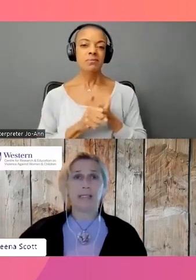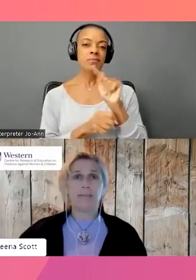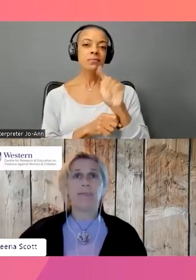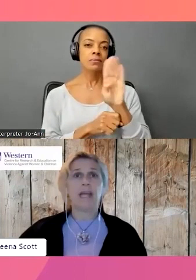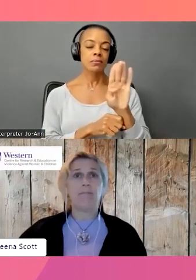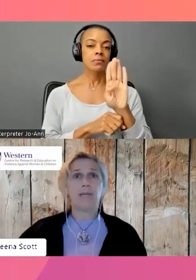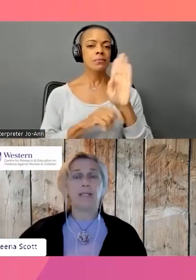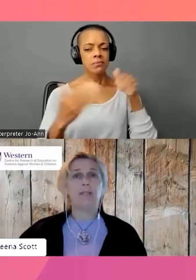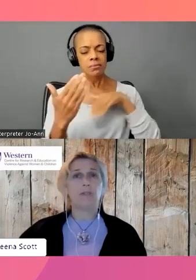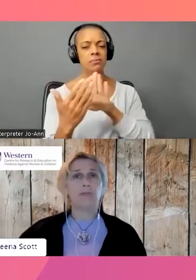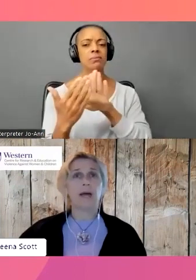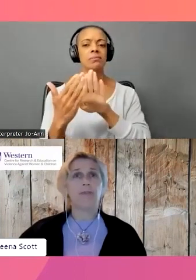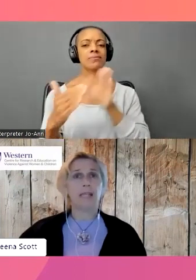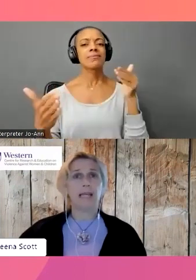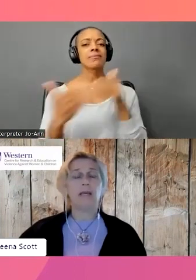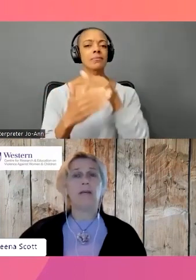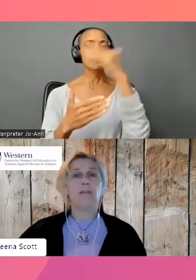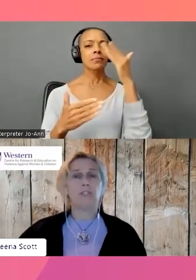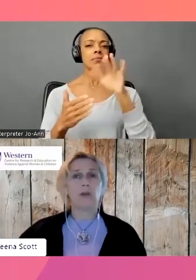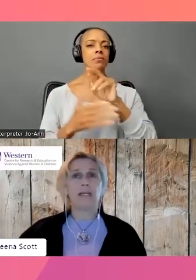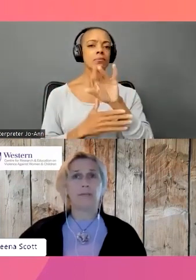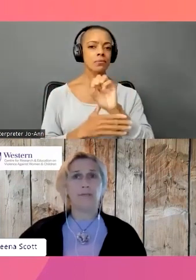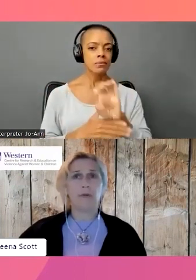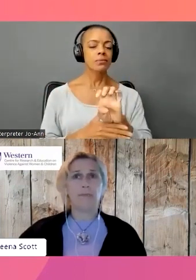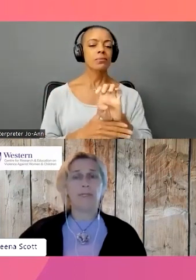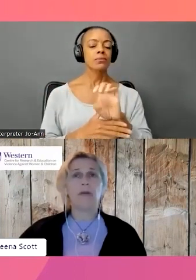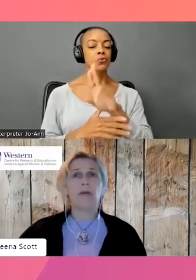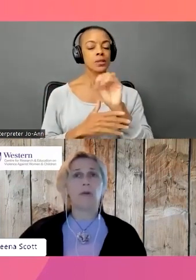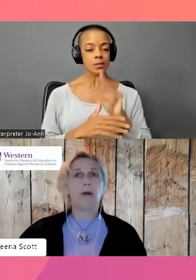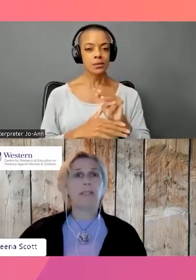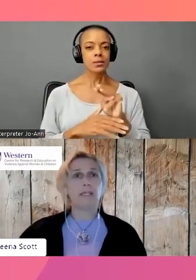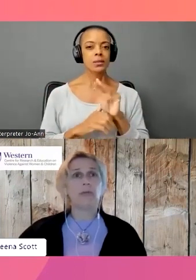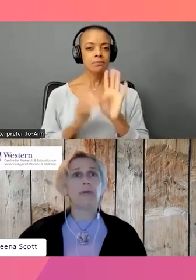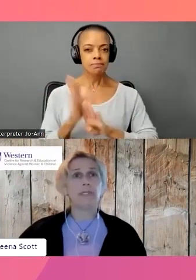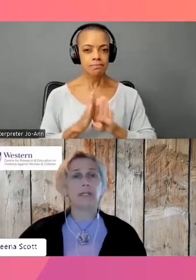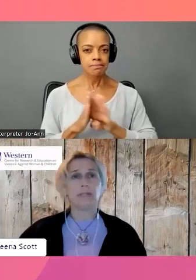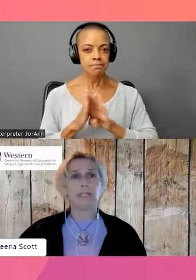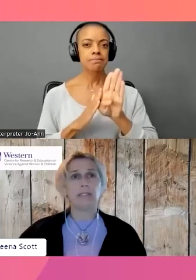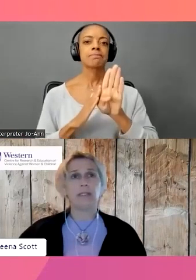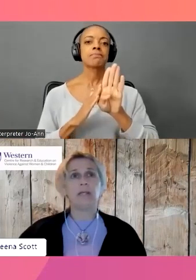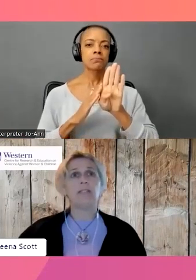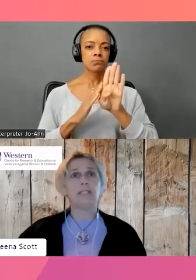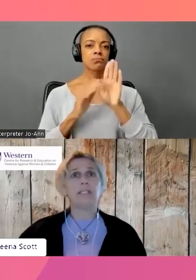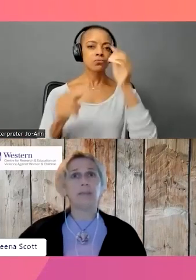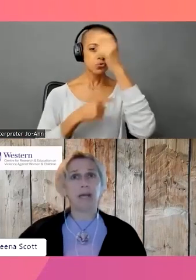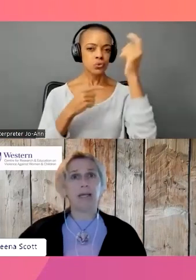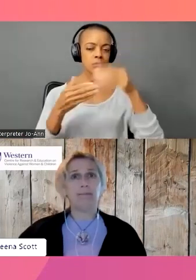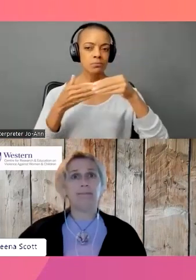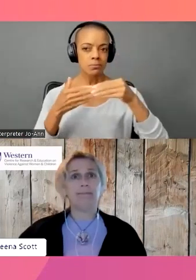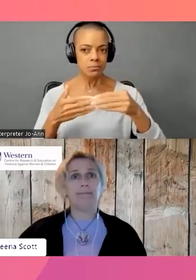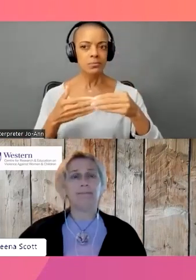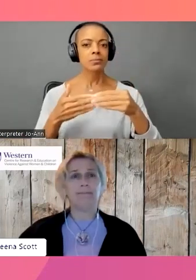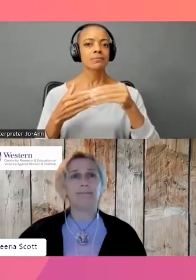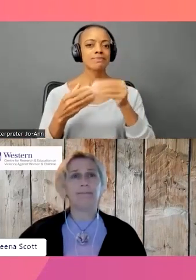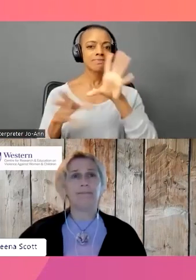survivants et survivantes noires des traumatismes crâniens TC, lutter contre le racisme envers les personnes noires et élaborer des solutions intersectorielles tenant